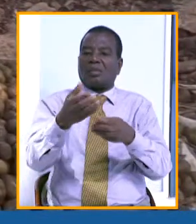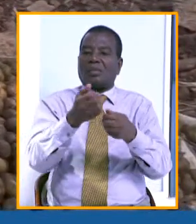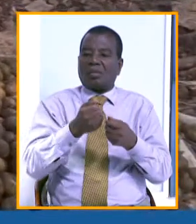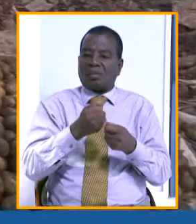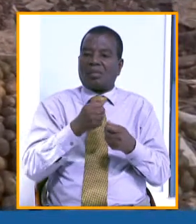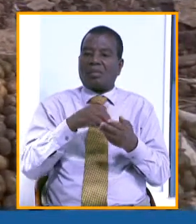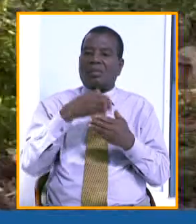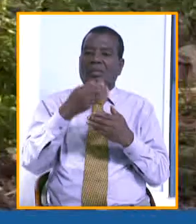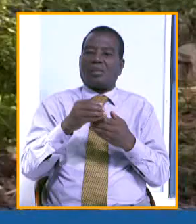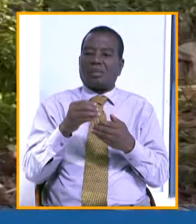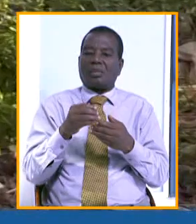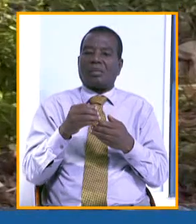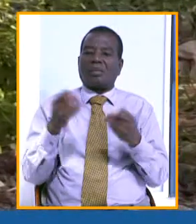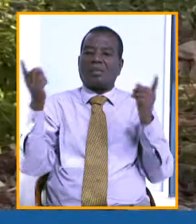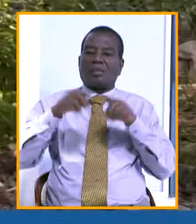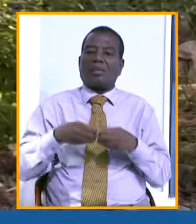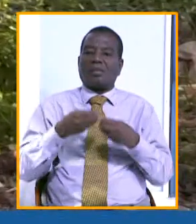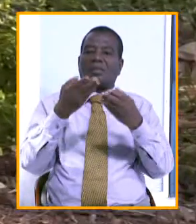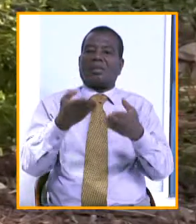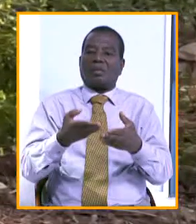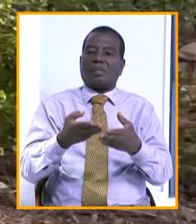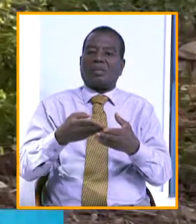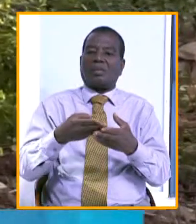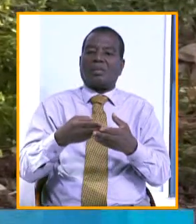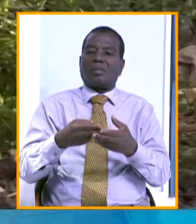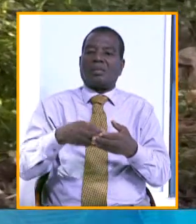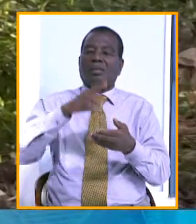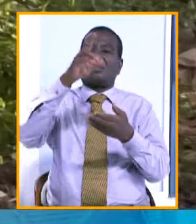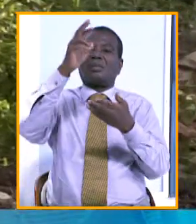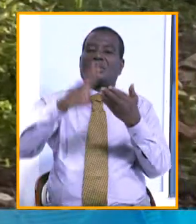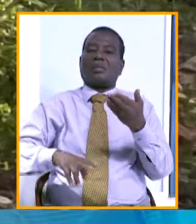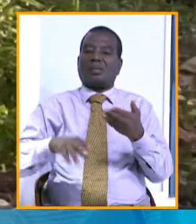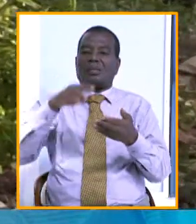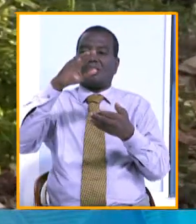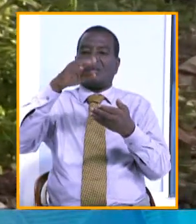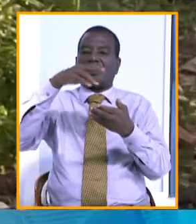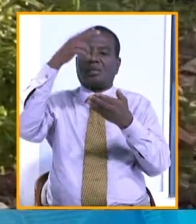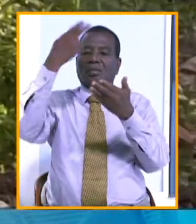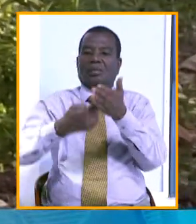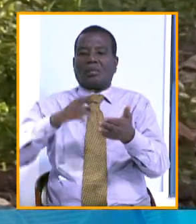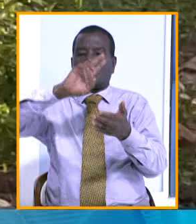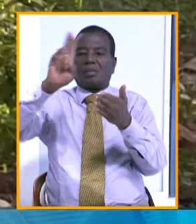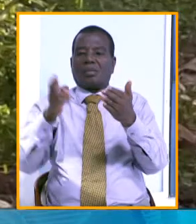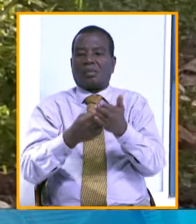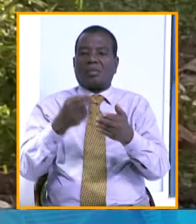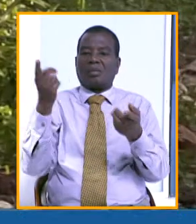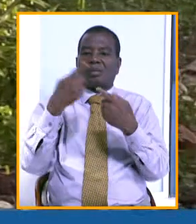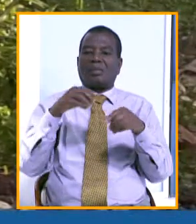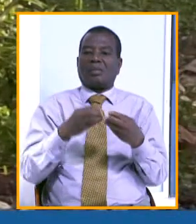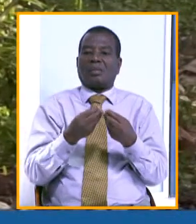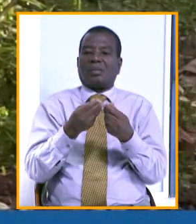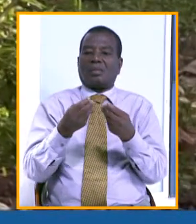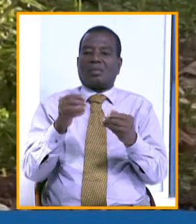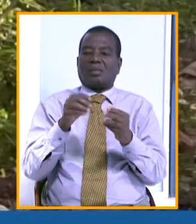bien Françoise Kouadio. Quand ça donne, et puis ça tombe. Quand ça tombe, ça en ramasse pour mettre. Quand c'est mûr, là, on